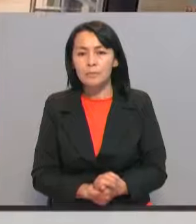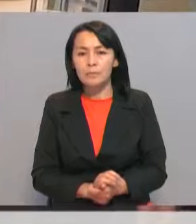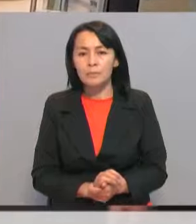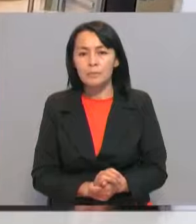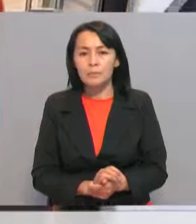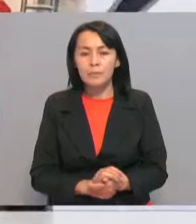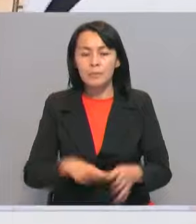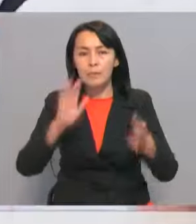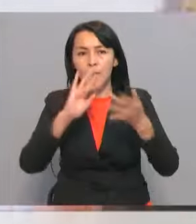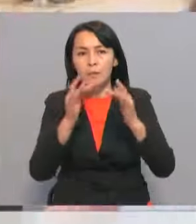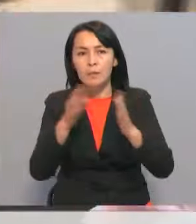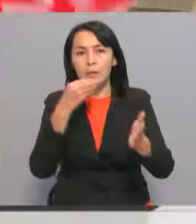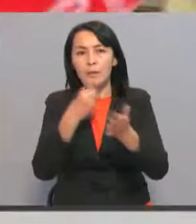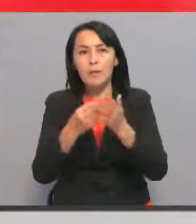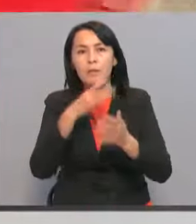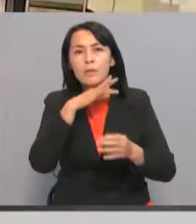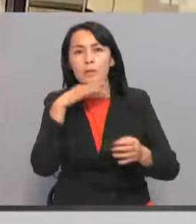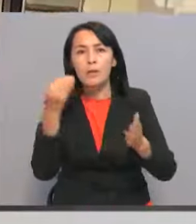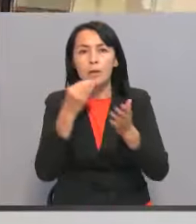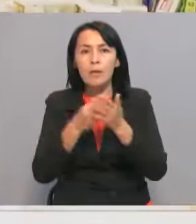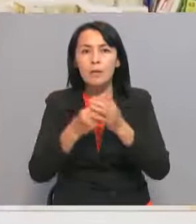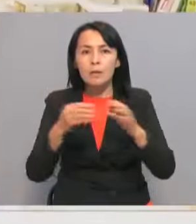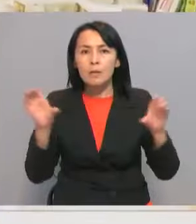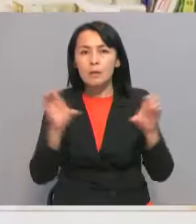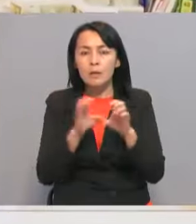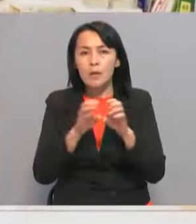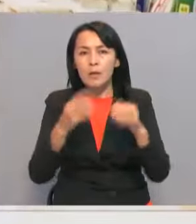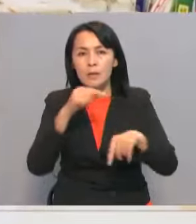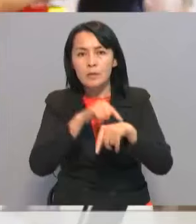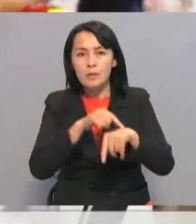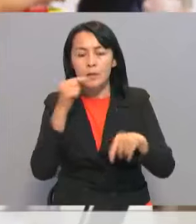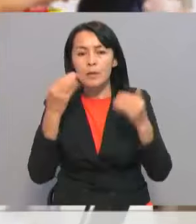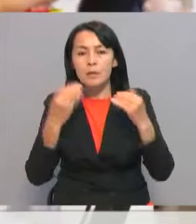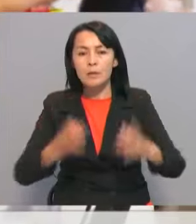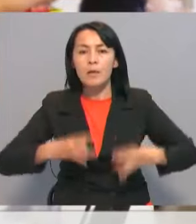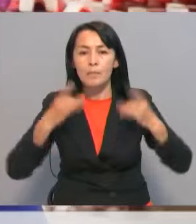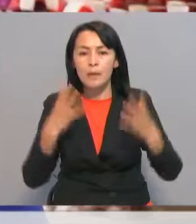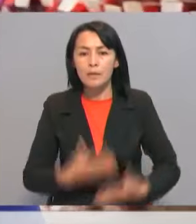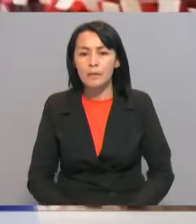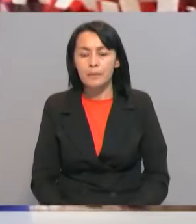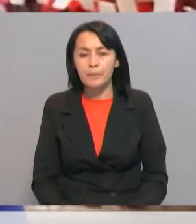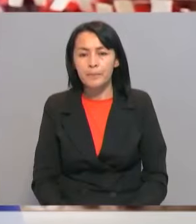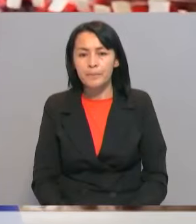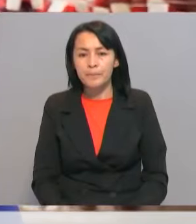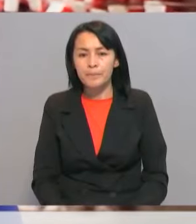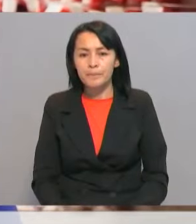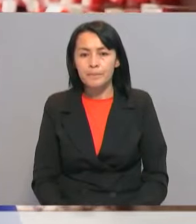В эпоху онлайн-продаж многие покупатели приходят в торговый центр, чтобы ощутить атмосферу праздника.